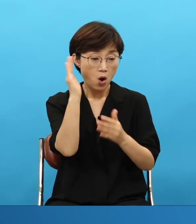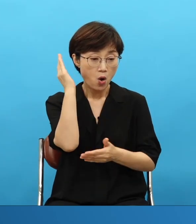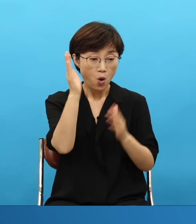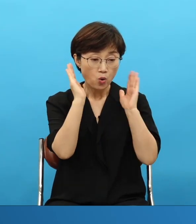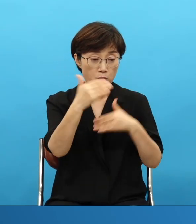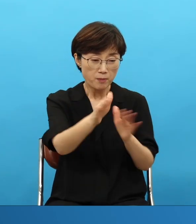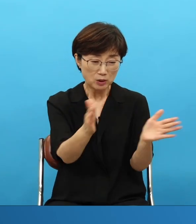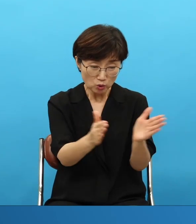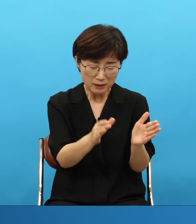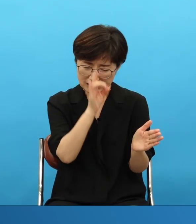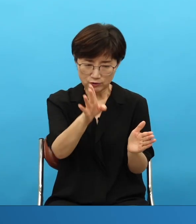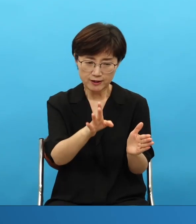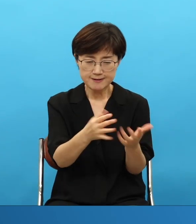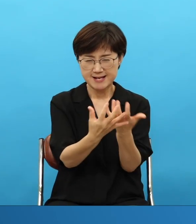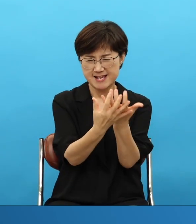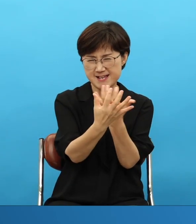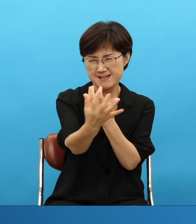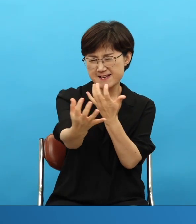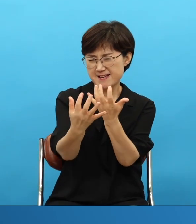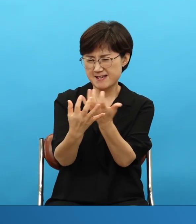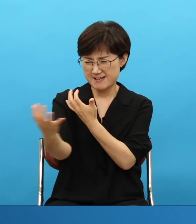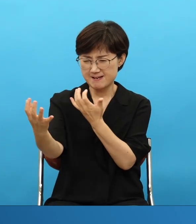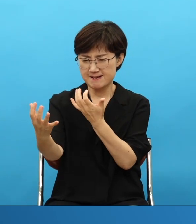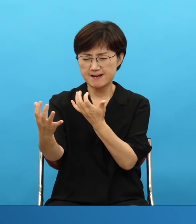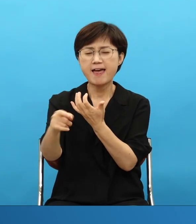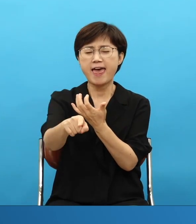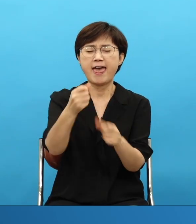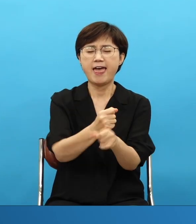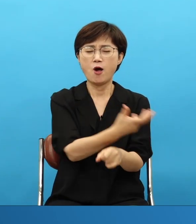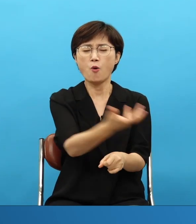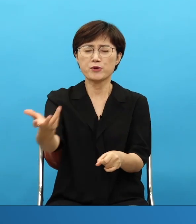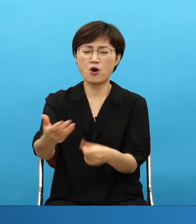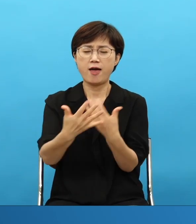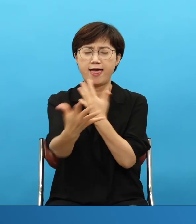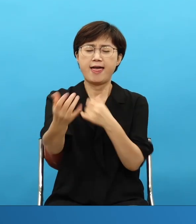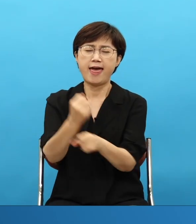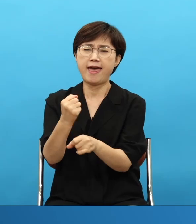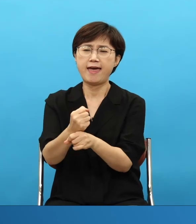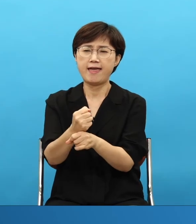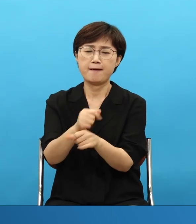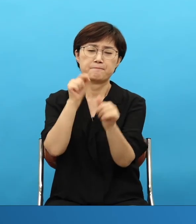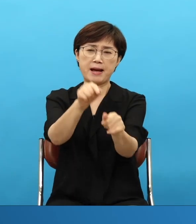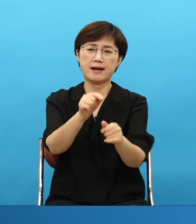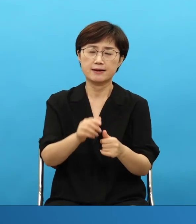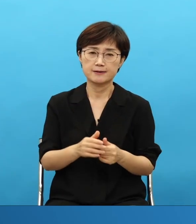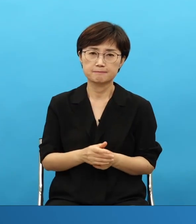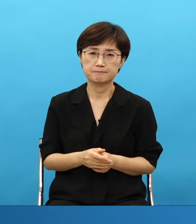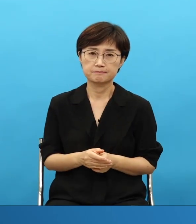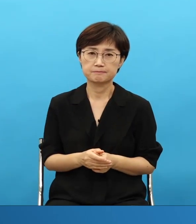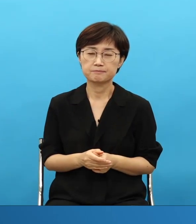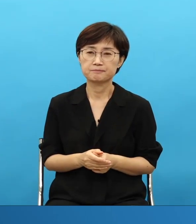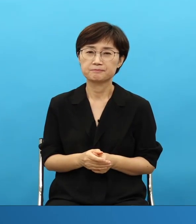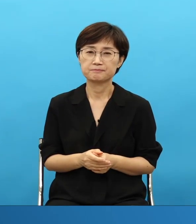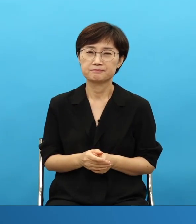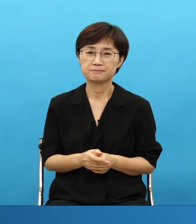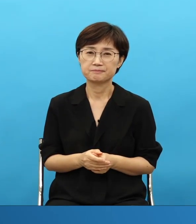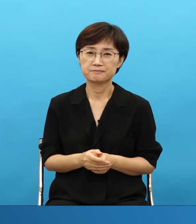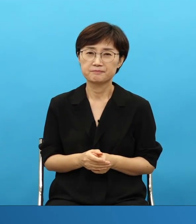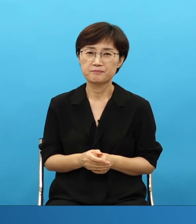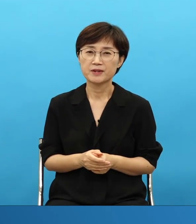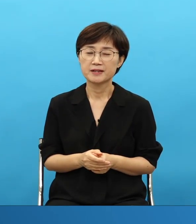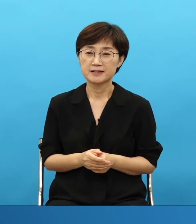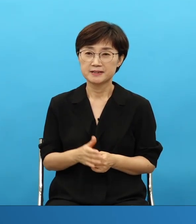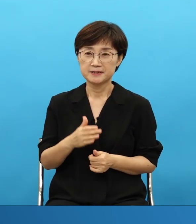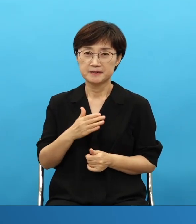Don't do it in a small lecture hall. Do it in the big hall where everyone can gather. 그래서 거기